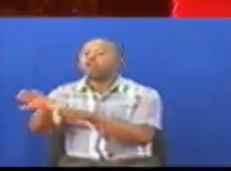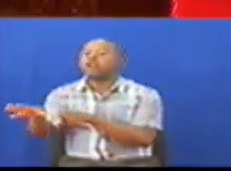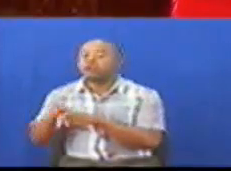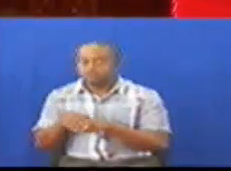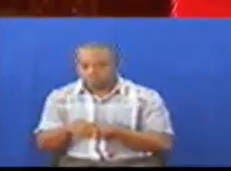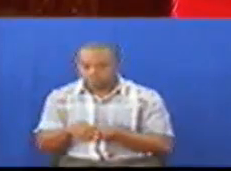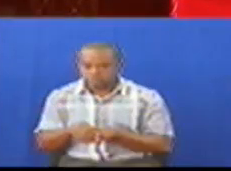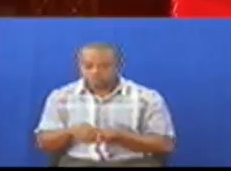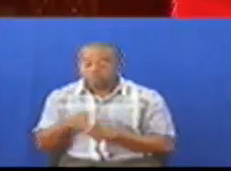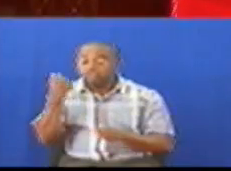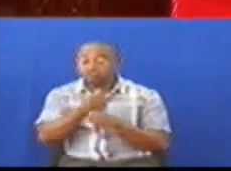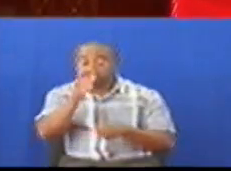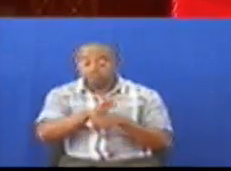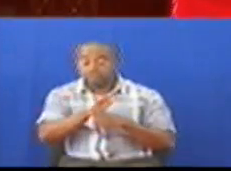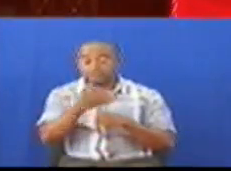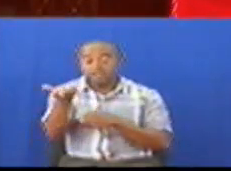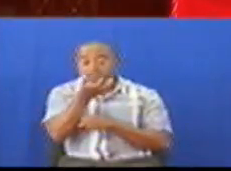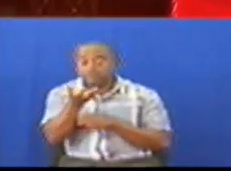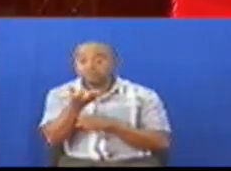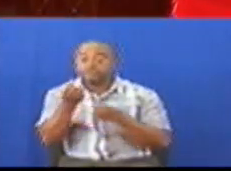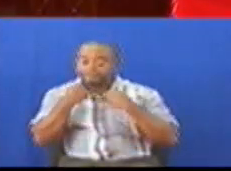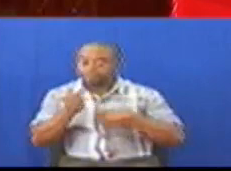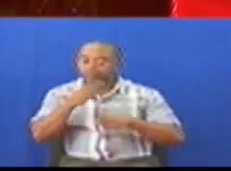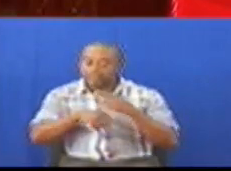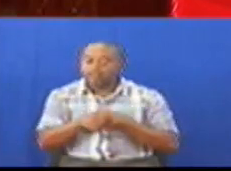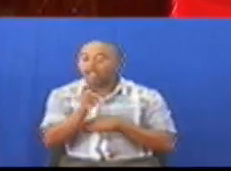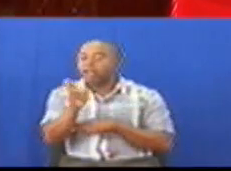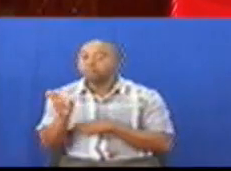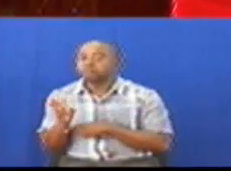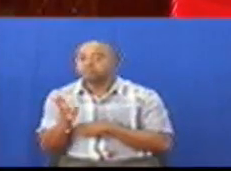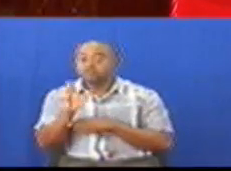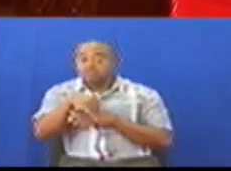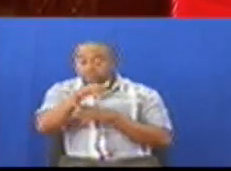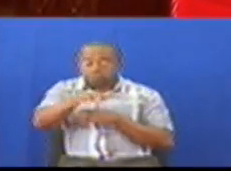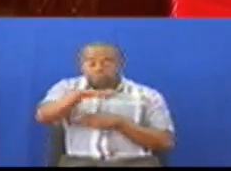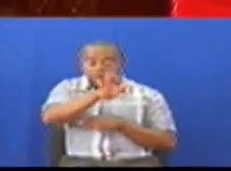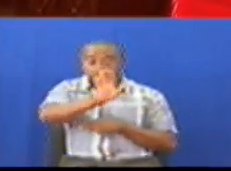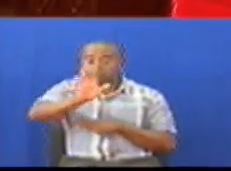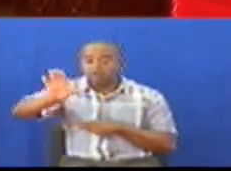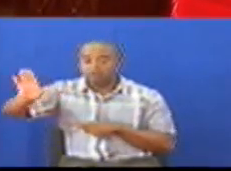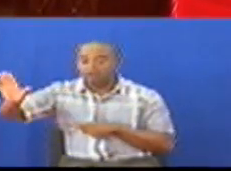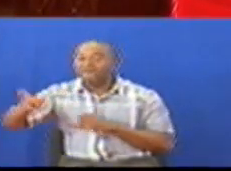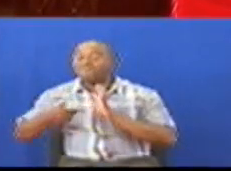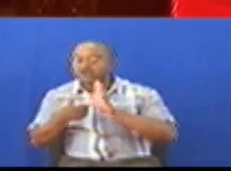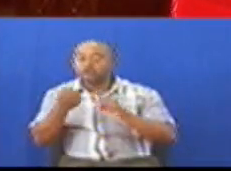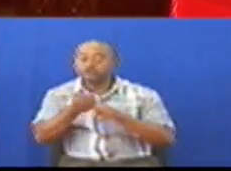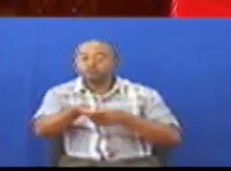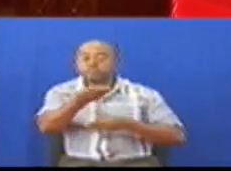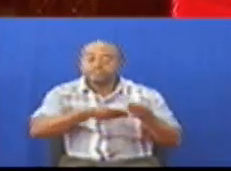na shughuli nyingi za kijamii na kiuchumi zinafanyika zaidi kwenye maeneo yao. Shughuli za kiuchumi kama